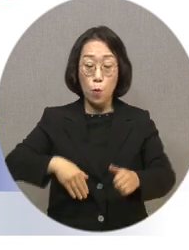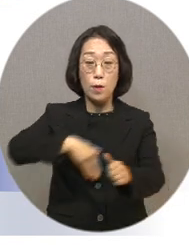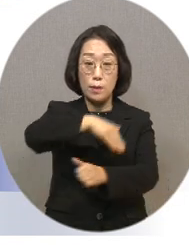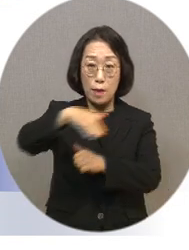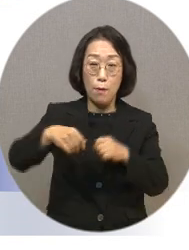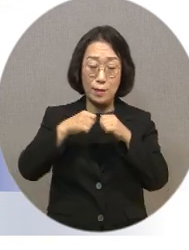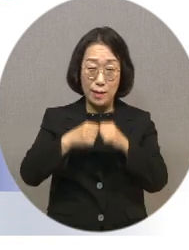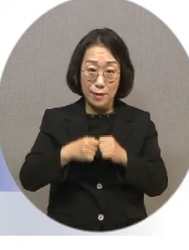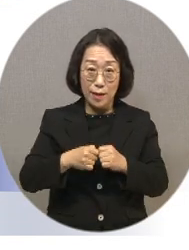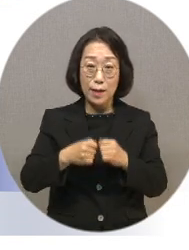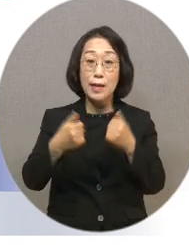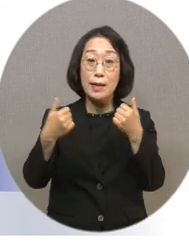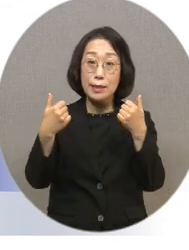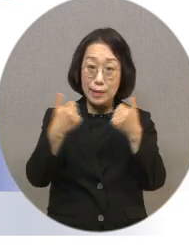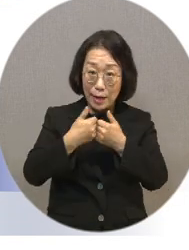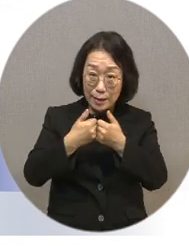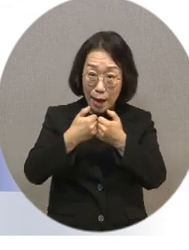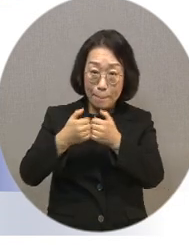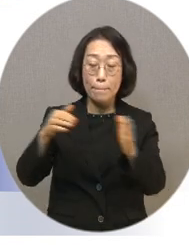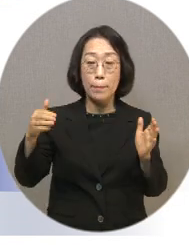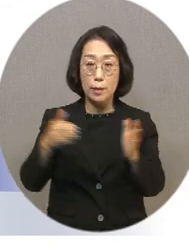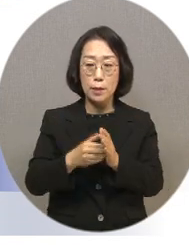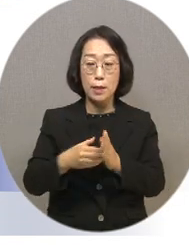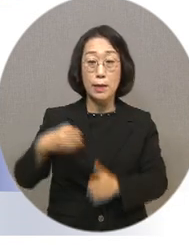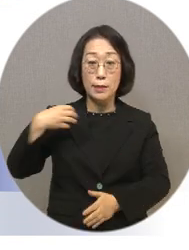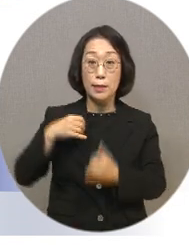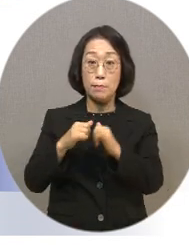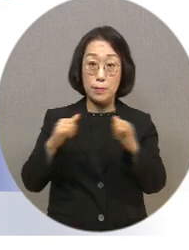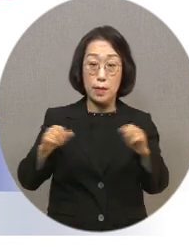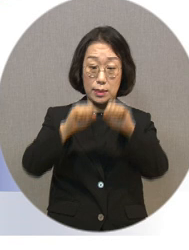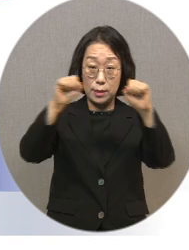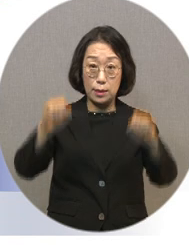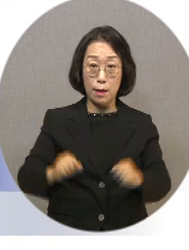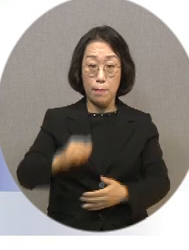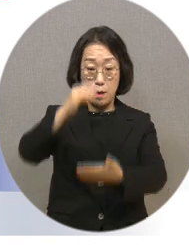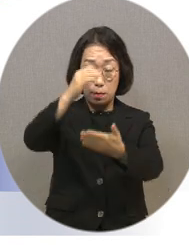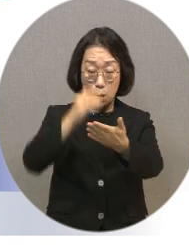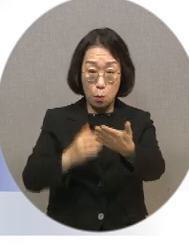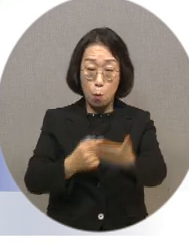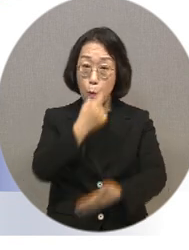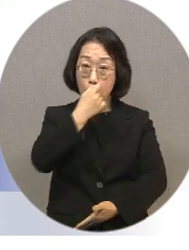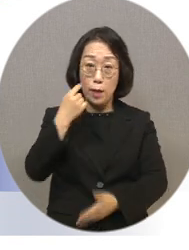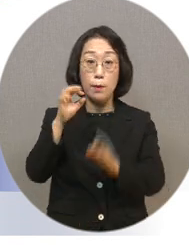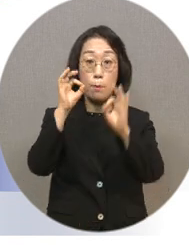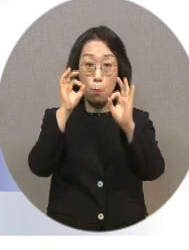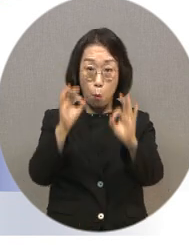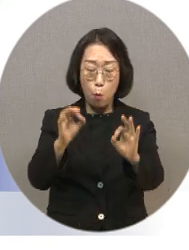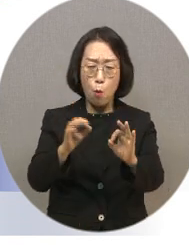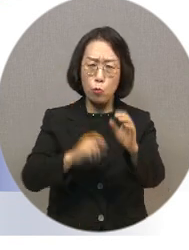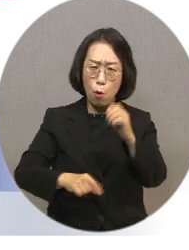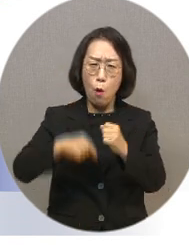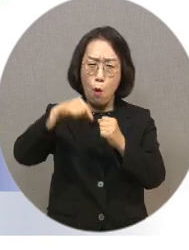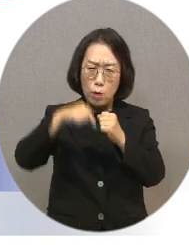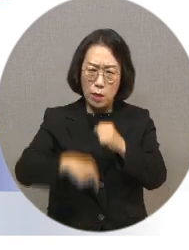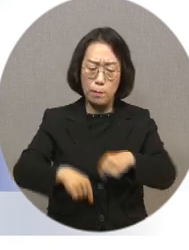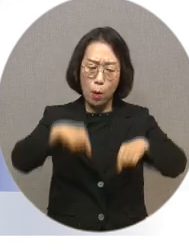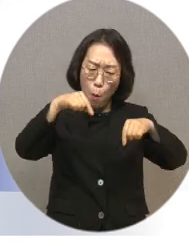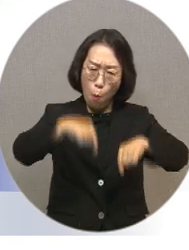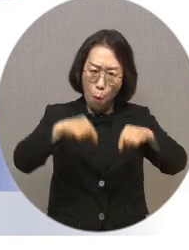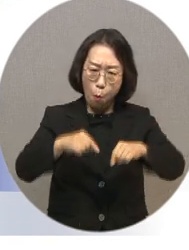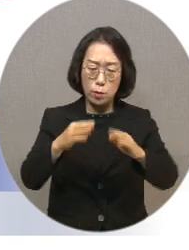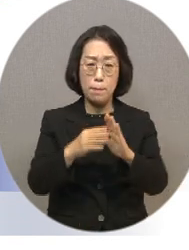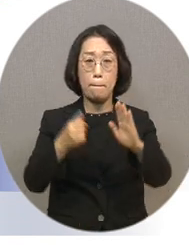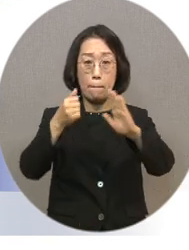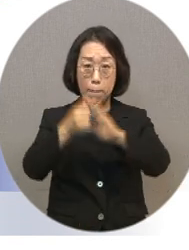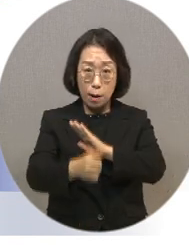초기 상담을 진행하고 지자체 담당자가 시스템에서 상담 내용을 확인해 심층 상담 가구 방문 등을